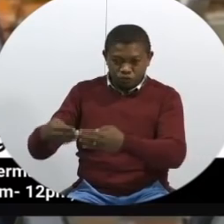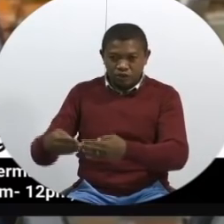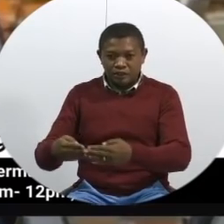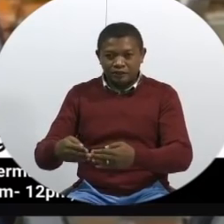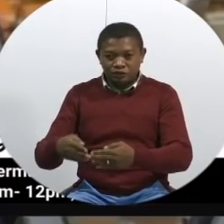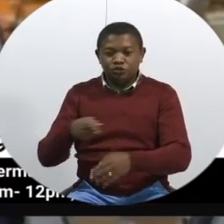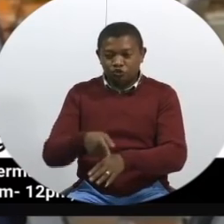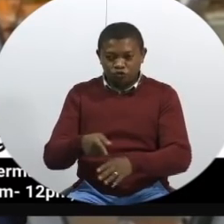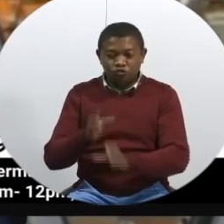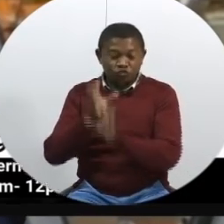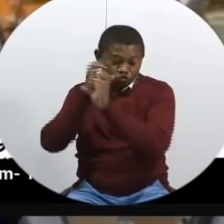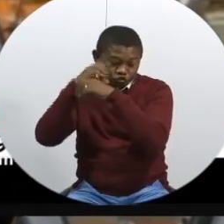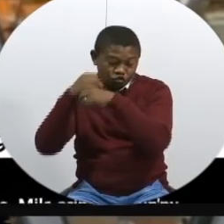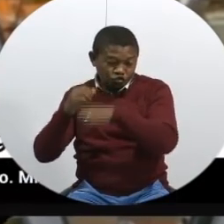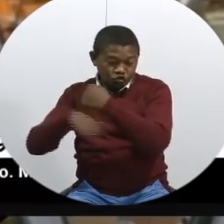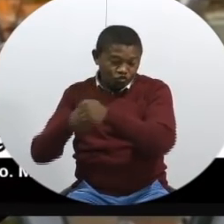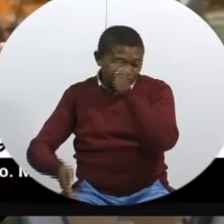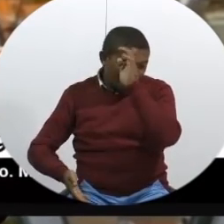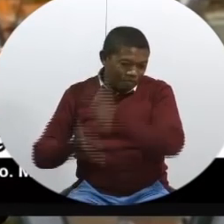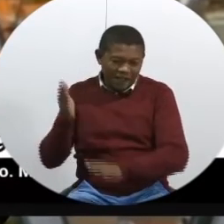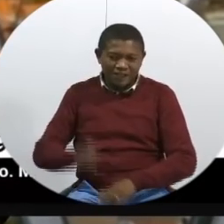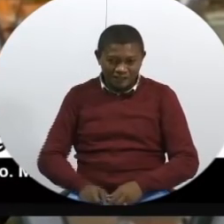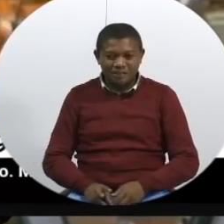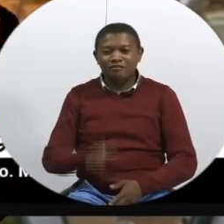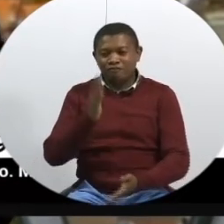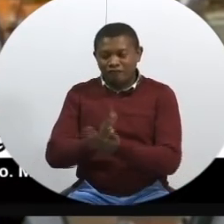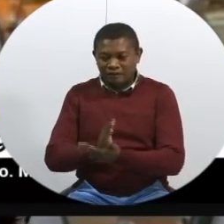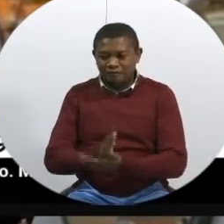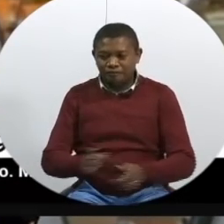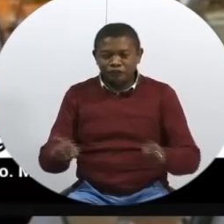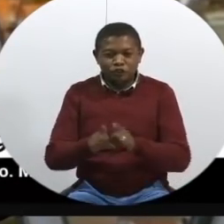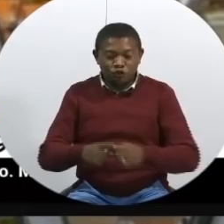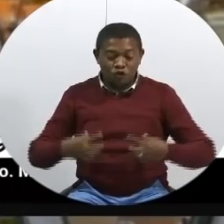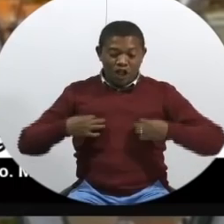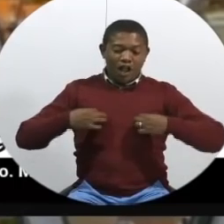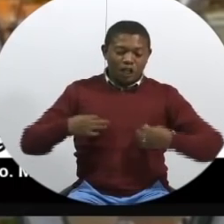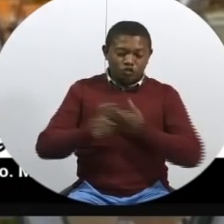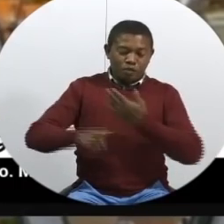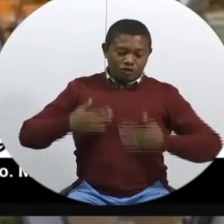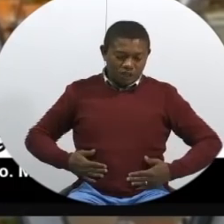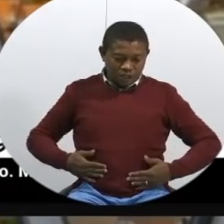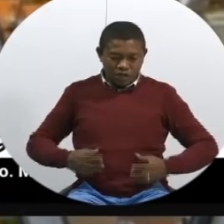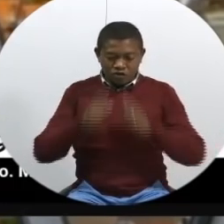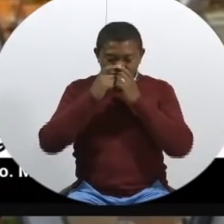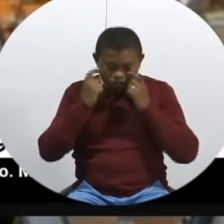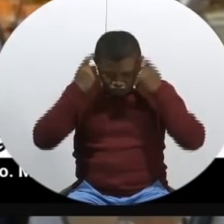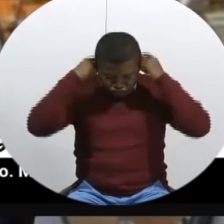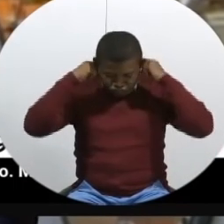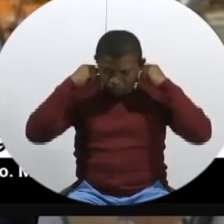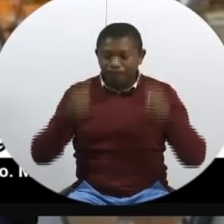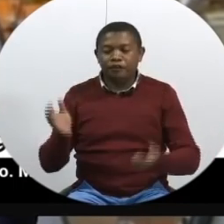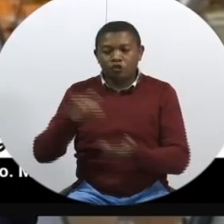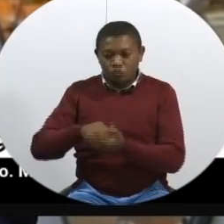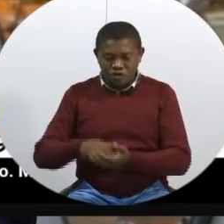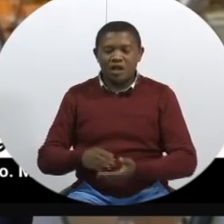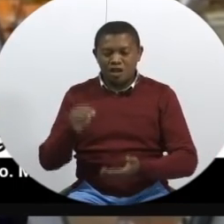rapide tonga androany io an sy ny fitaovana maro samihafa noho ny combinaison, ny masque izay apetraka